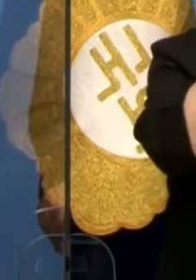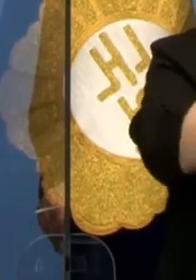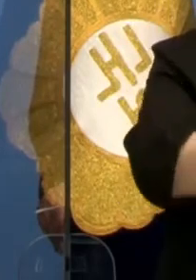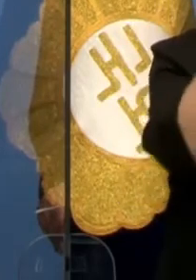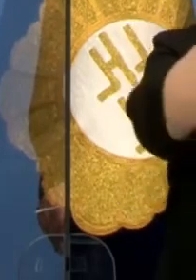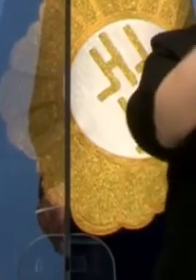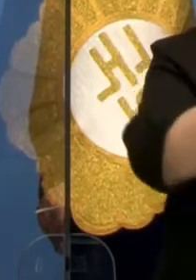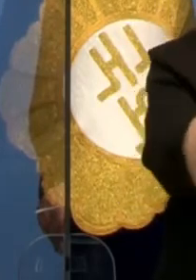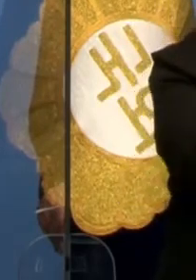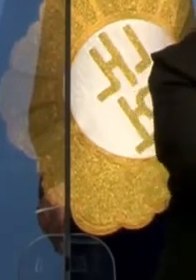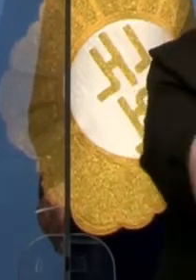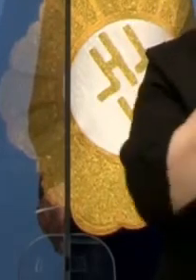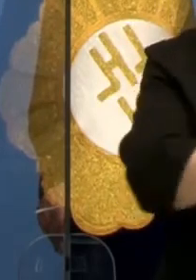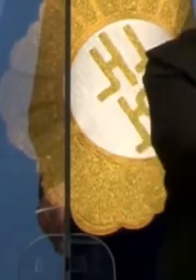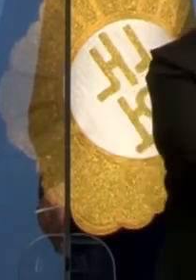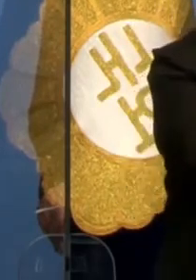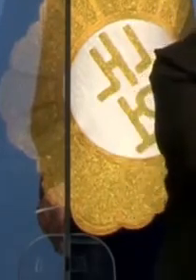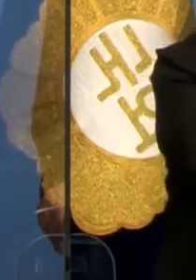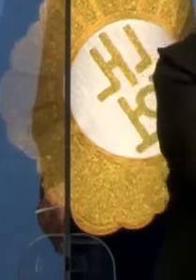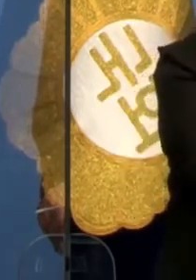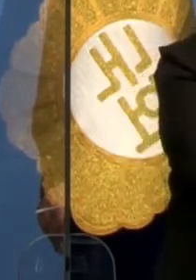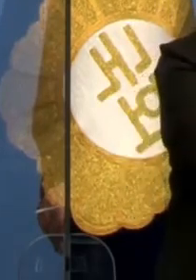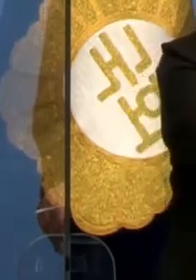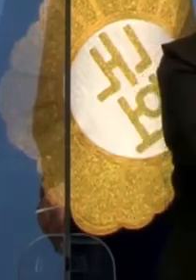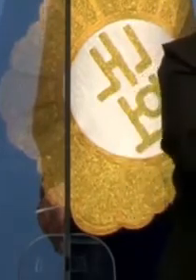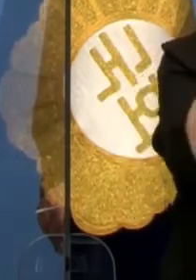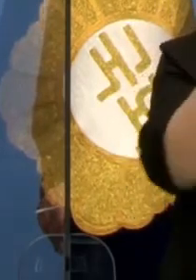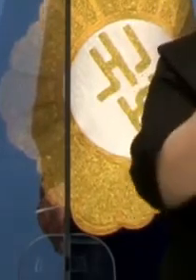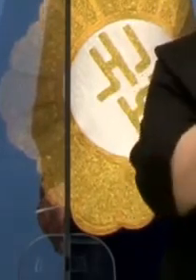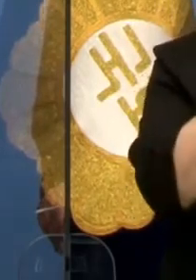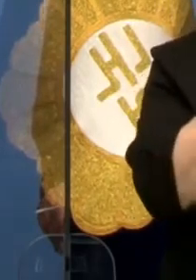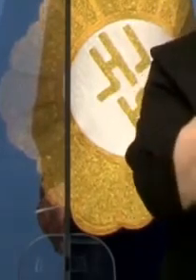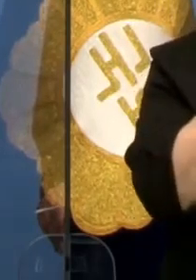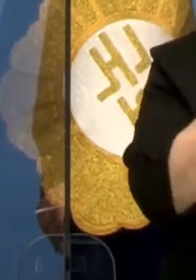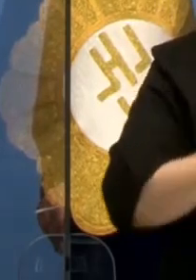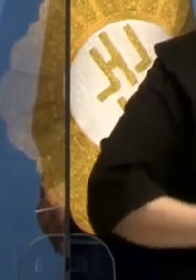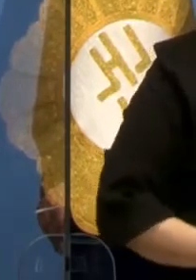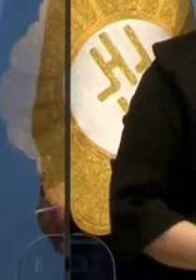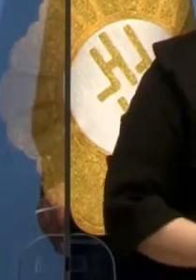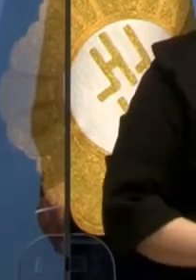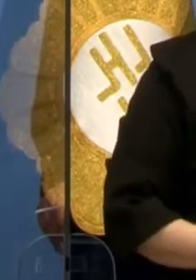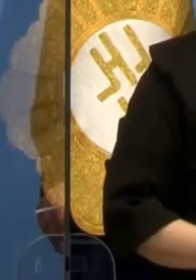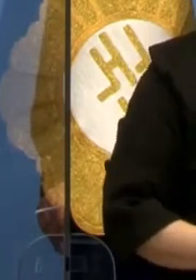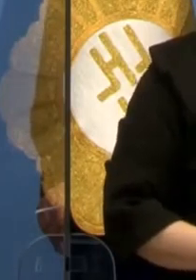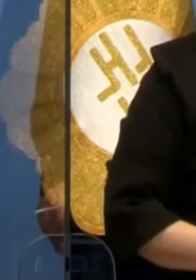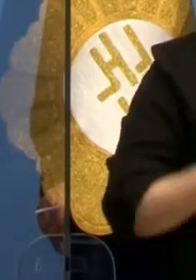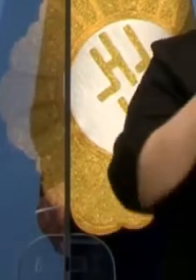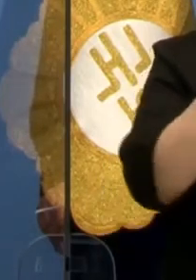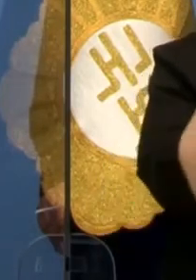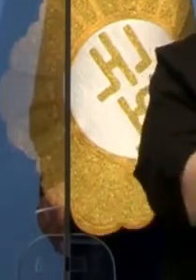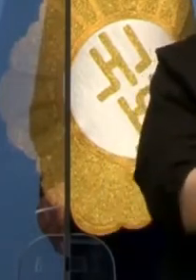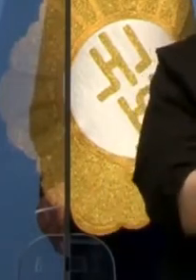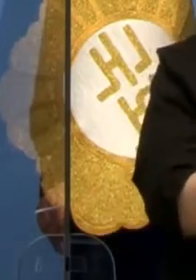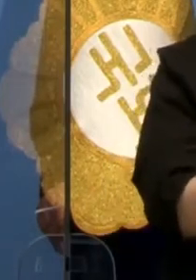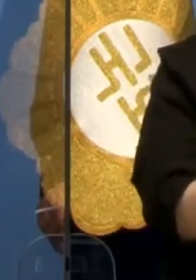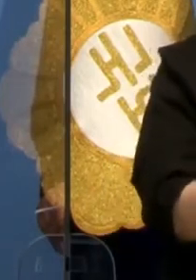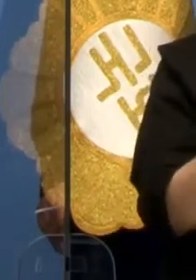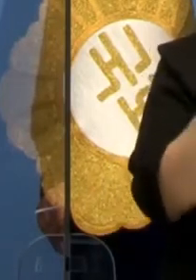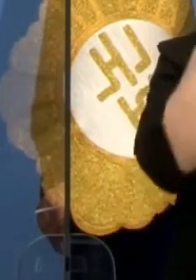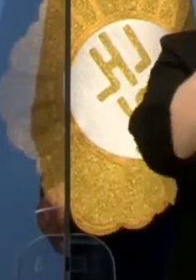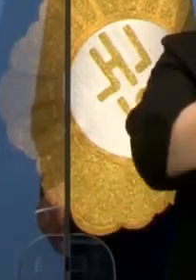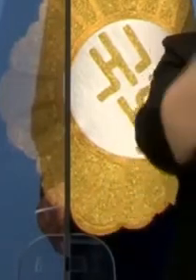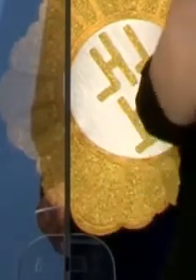수사 상황을 직접 보고했다는 단 하나의 증거도 검찰은 제시하지 못하고 있습니다. 그럼에도 불구하고 마치